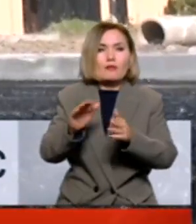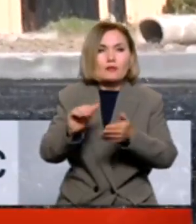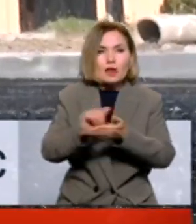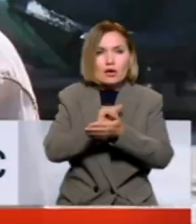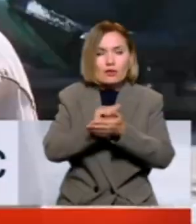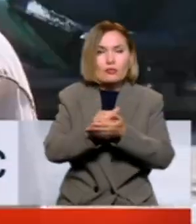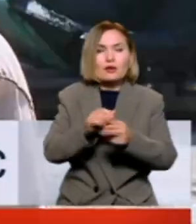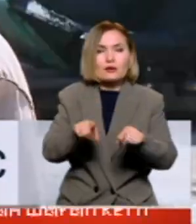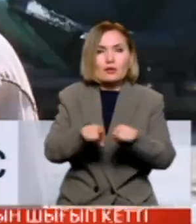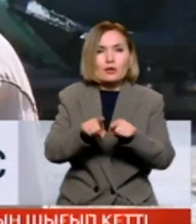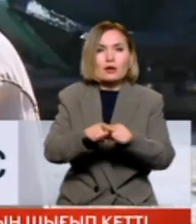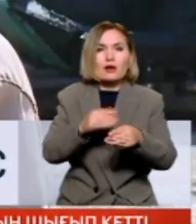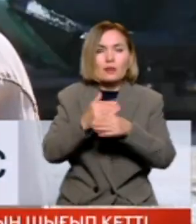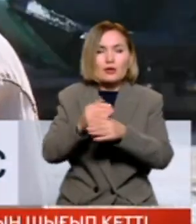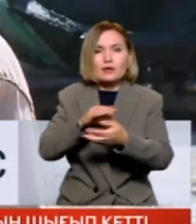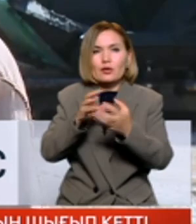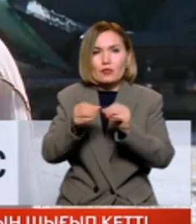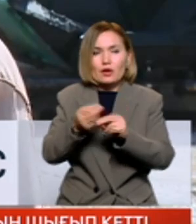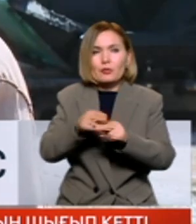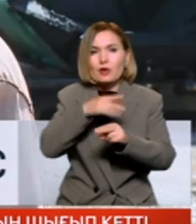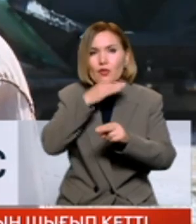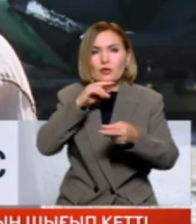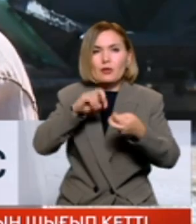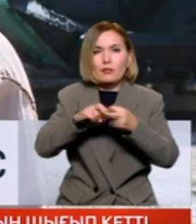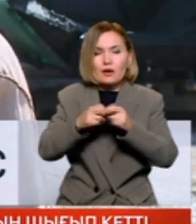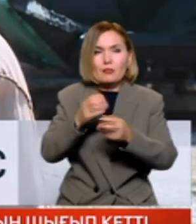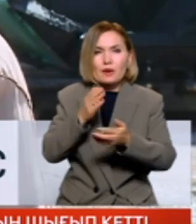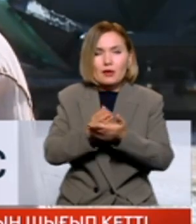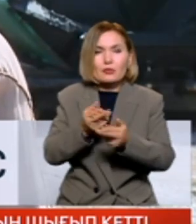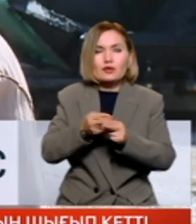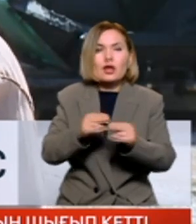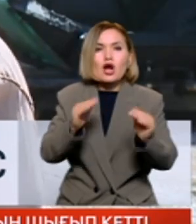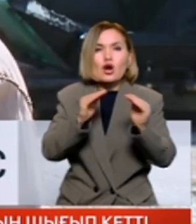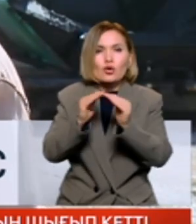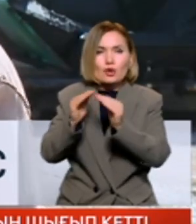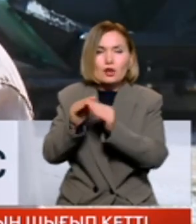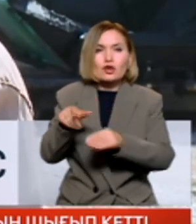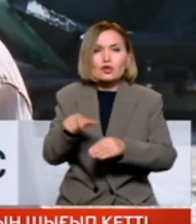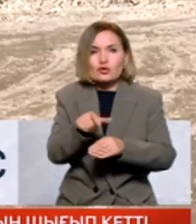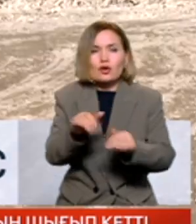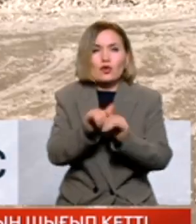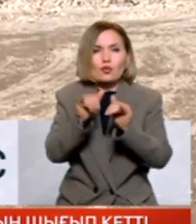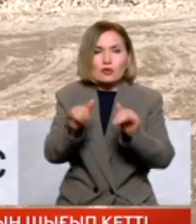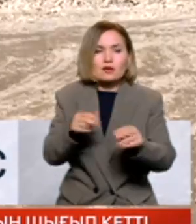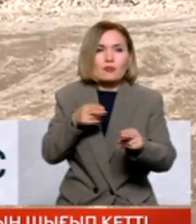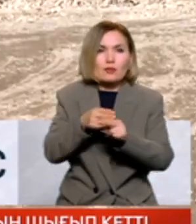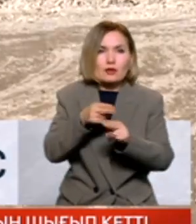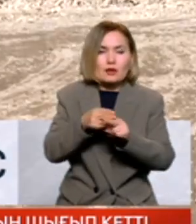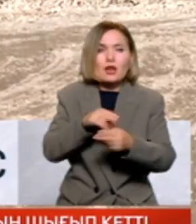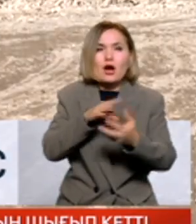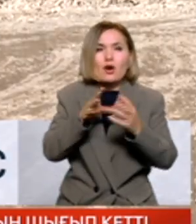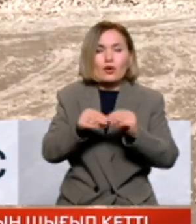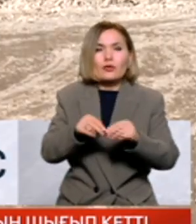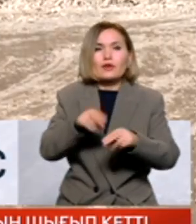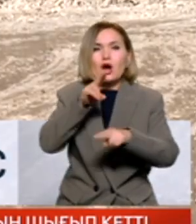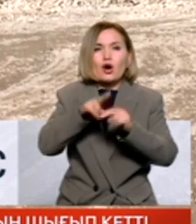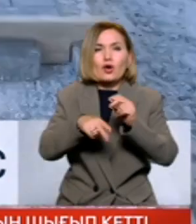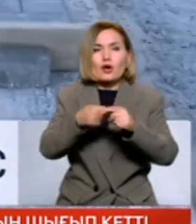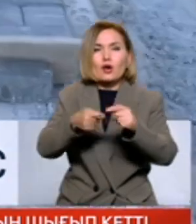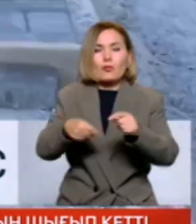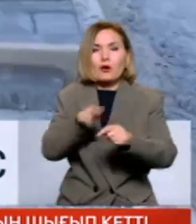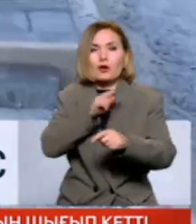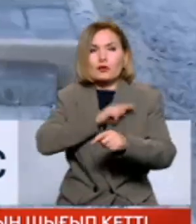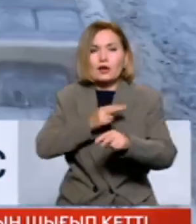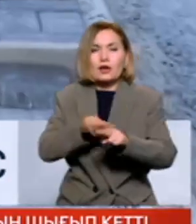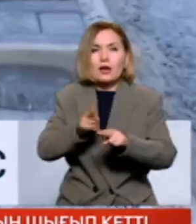жұмыстар атқарылып жатыр. Біз соған қарап тіреліп тұрған болатынбыз. Ол мәселені бірнеше рет басқармаға шыққанбыз. Құрылыс жұмыстарының созбалаңға салынуына